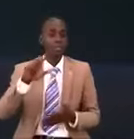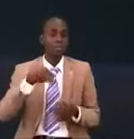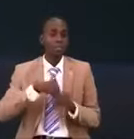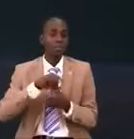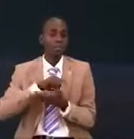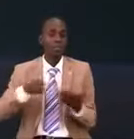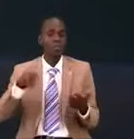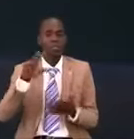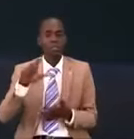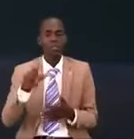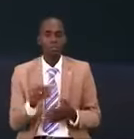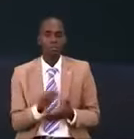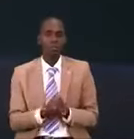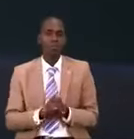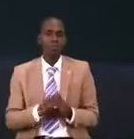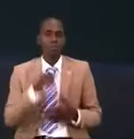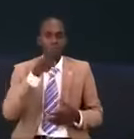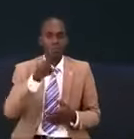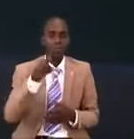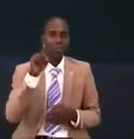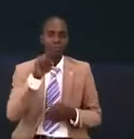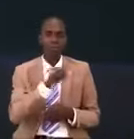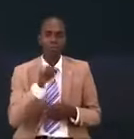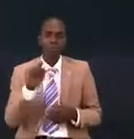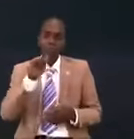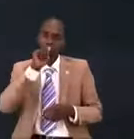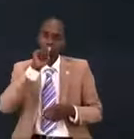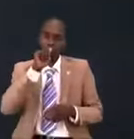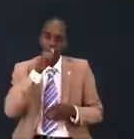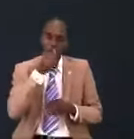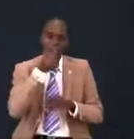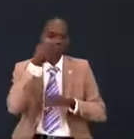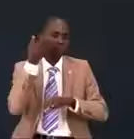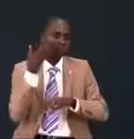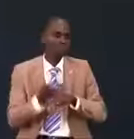souffre avec moi sauf avec moi